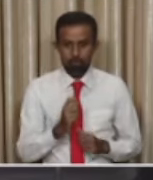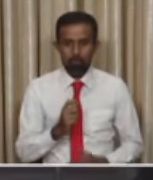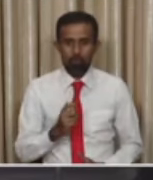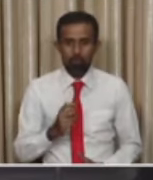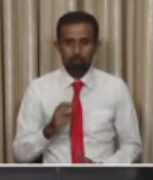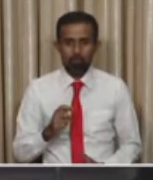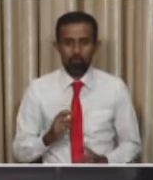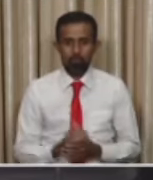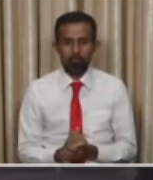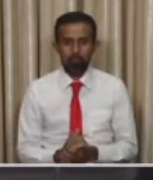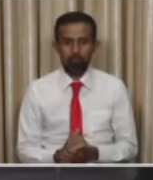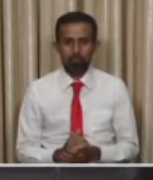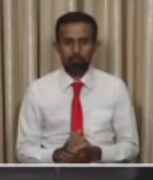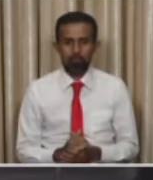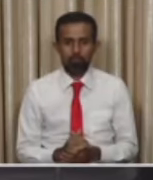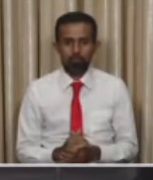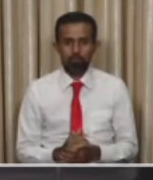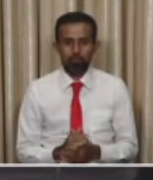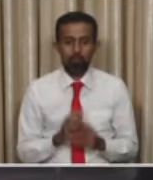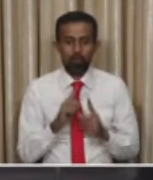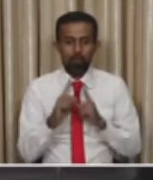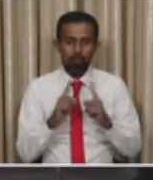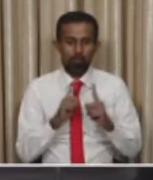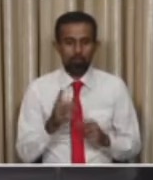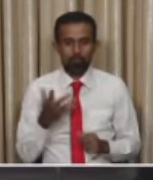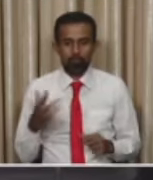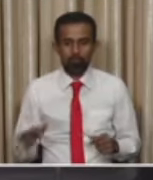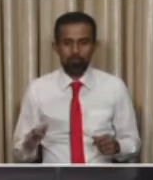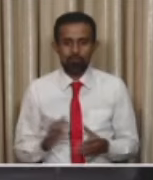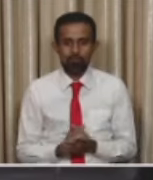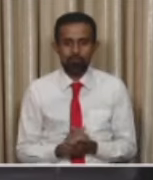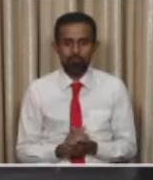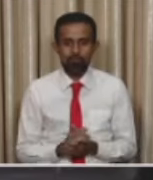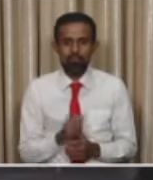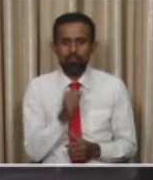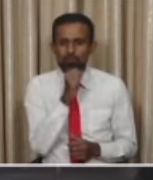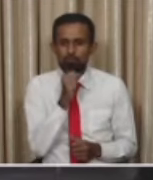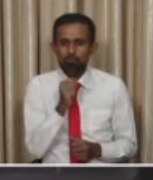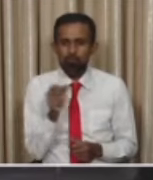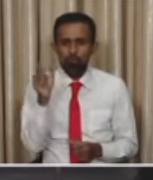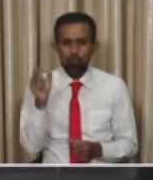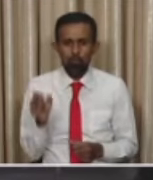කළා. අපි ඒ ගැන සාකච්ඡත් කරා. මේ වැඩිහිටියන් සඳහා